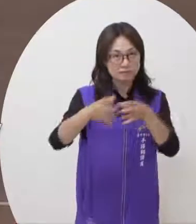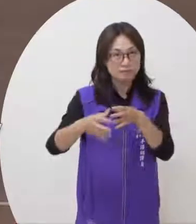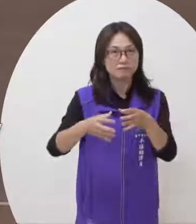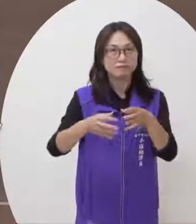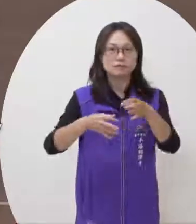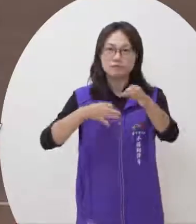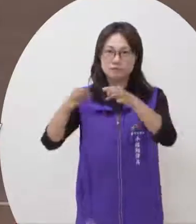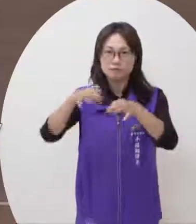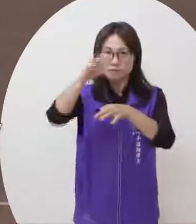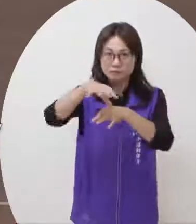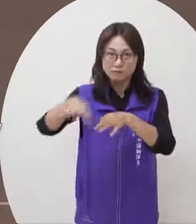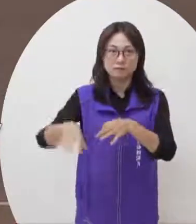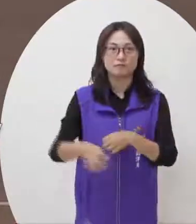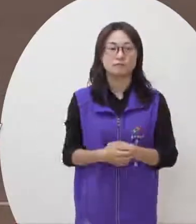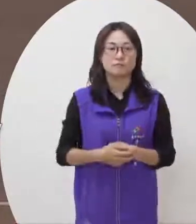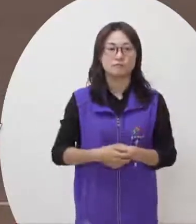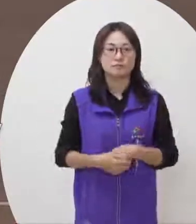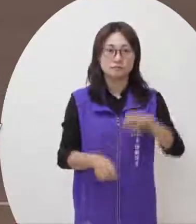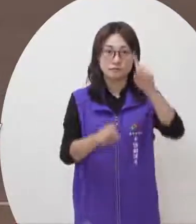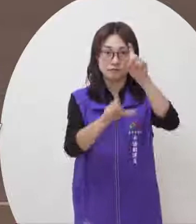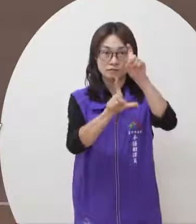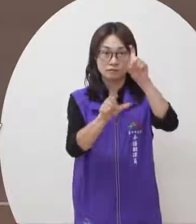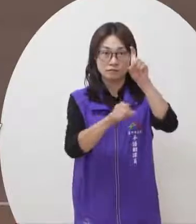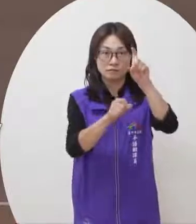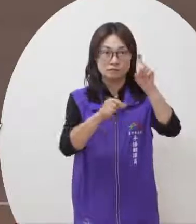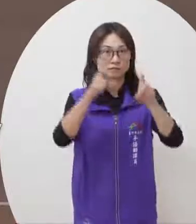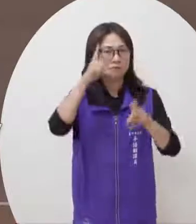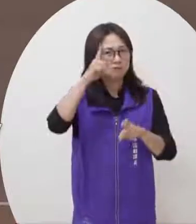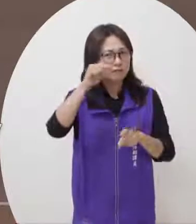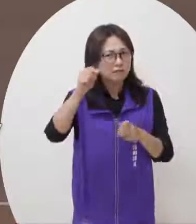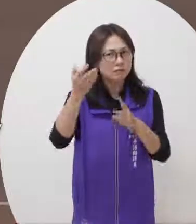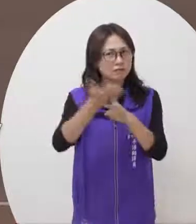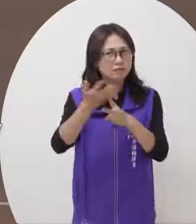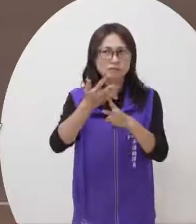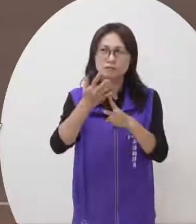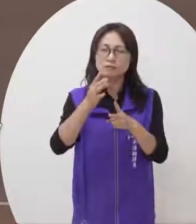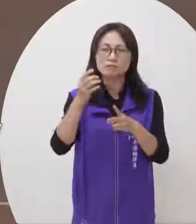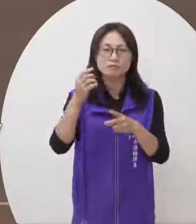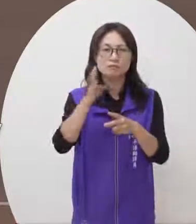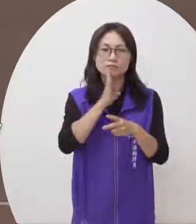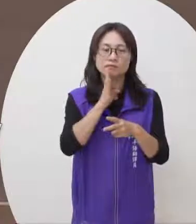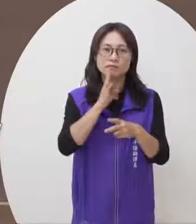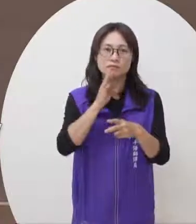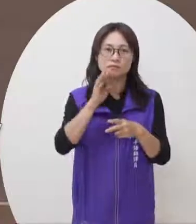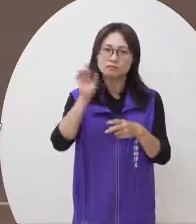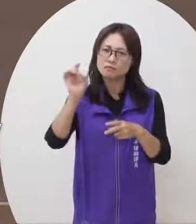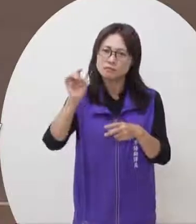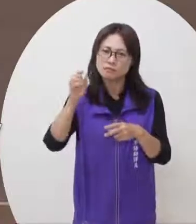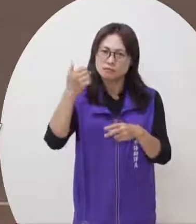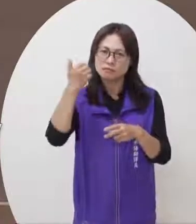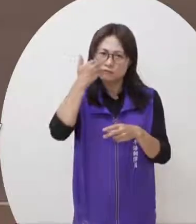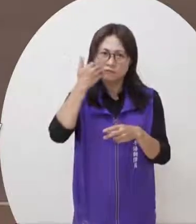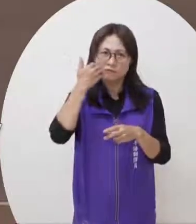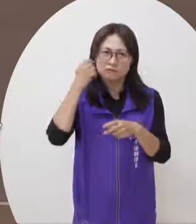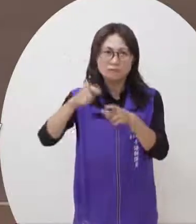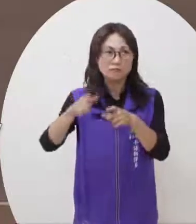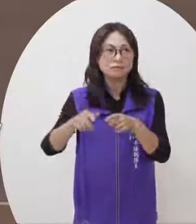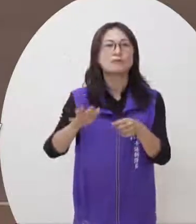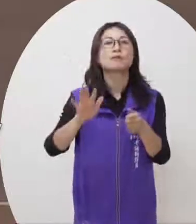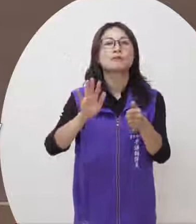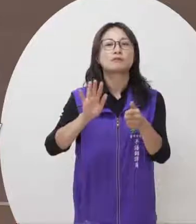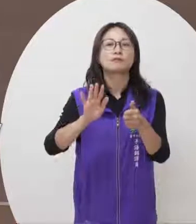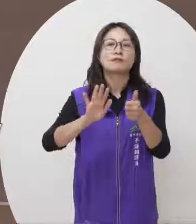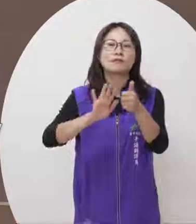还是这个月远东还是爱买要来开幕，爱买